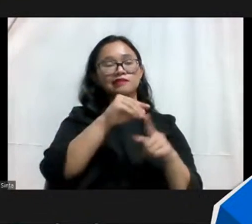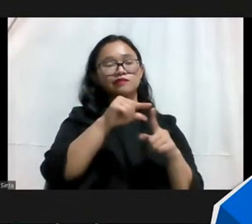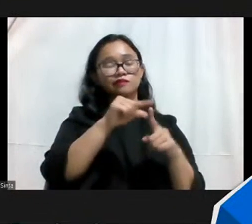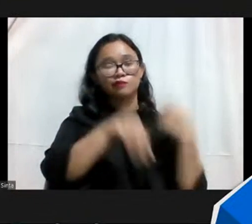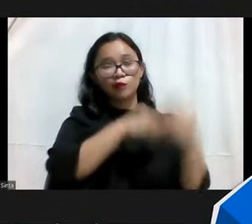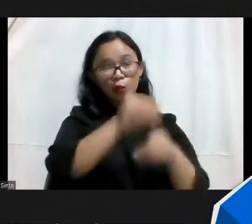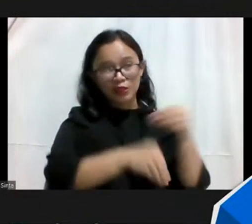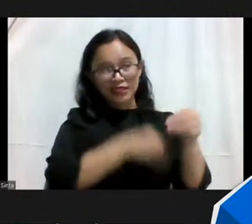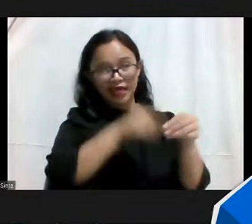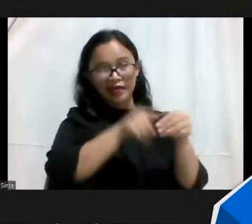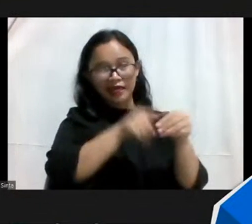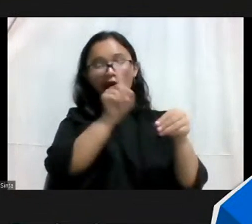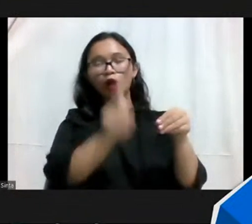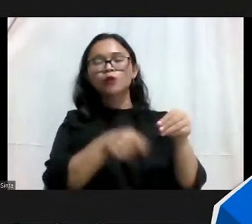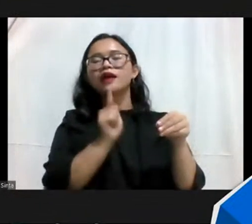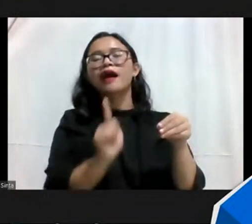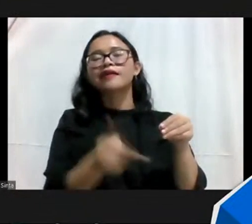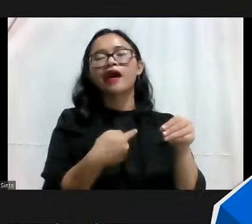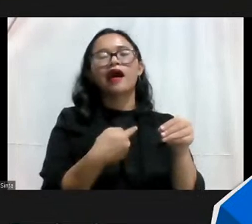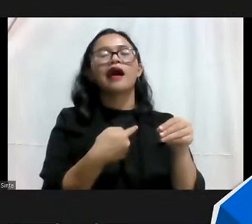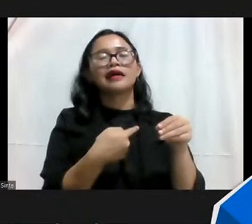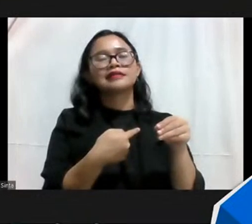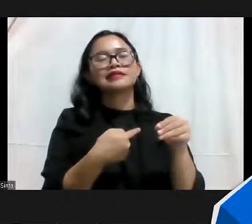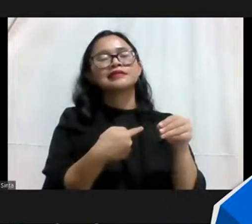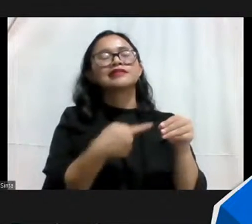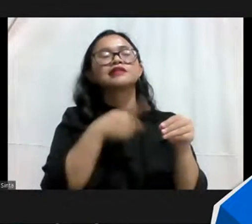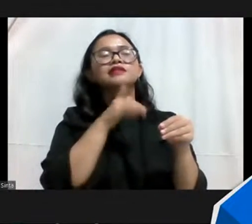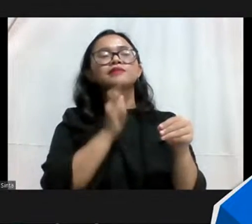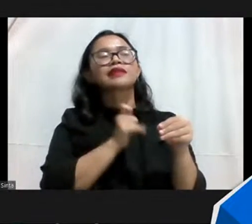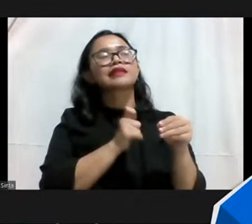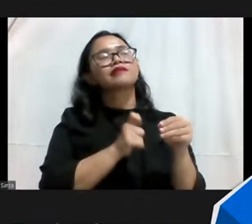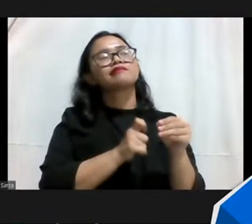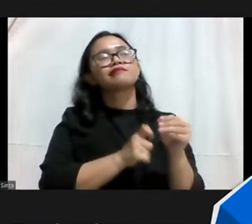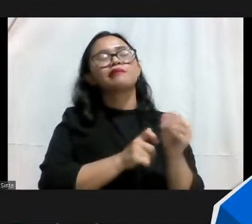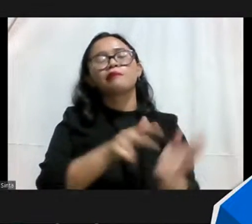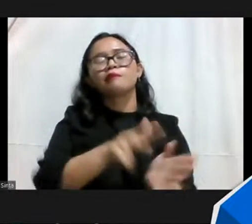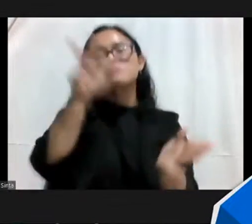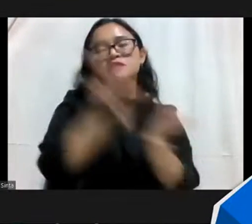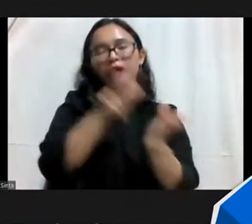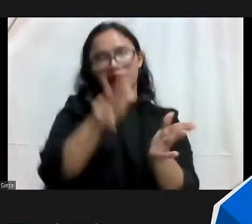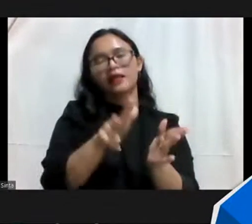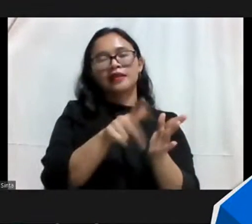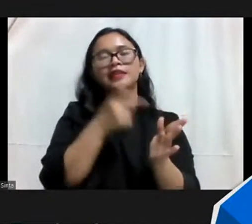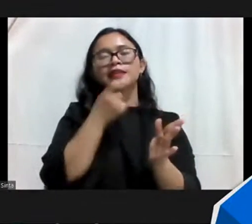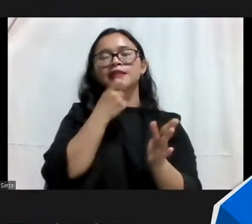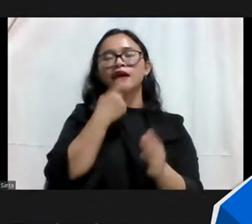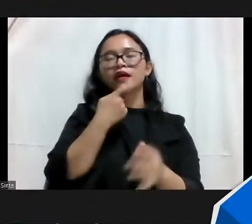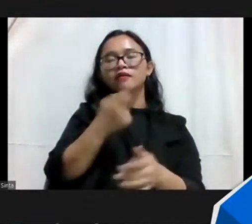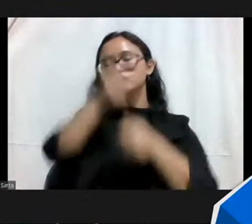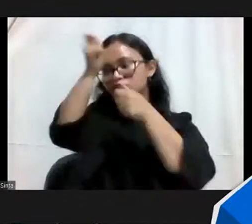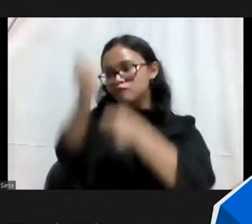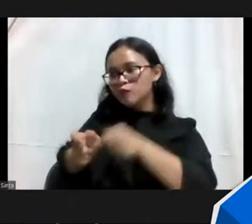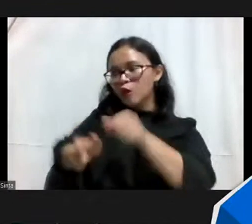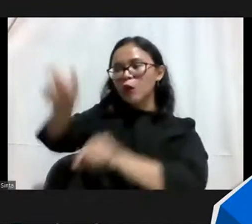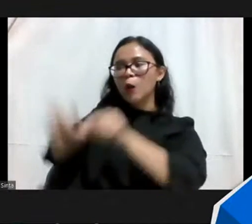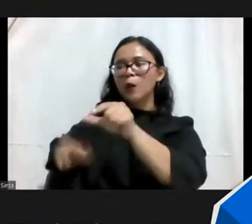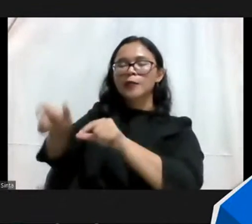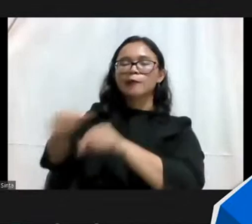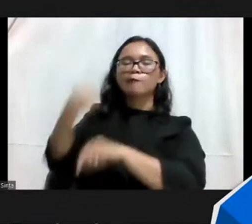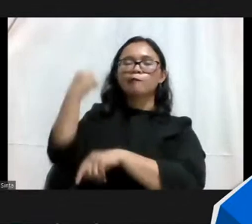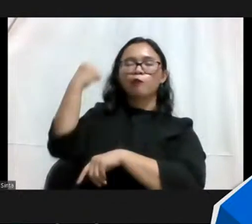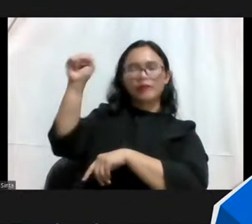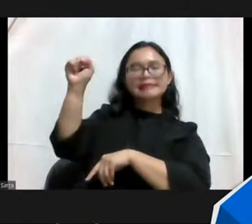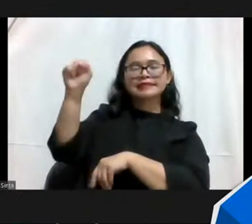menyusun polisinya masing-masing untuk menghormati pekerjaan dari human Defender ini itu dulu mbak Baik Terima kasih sebelum